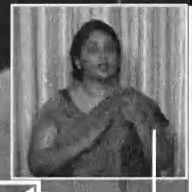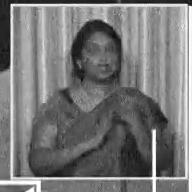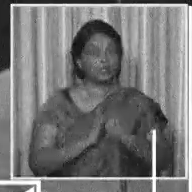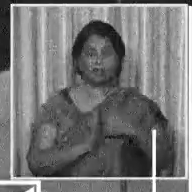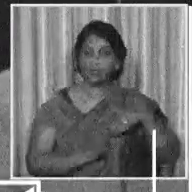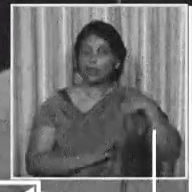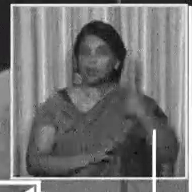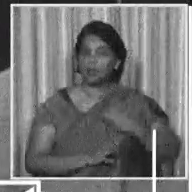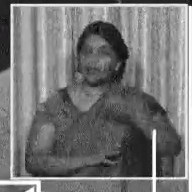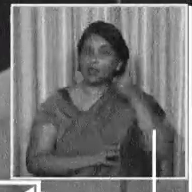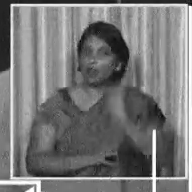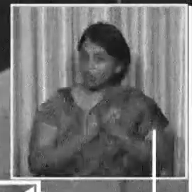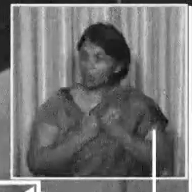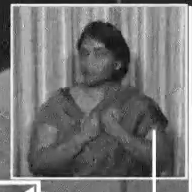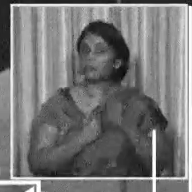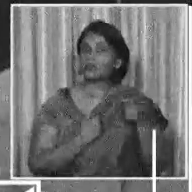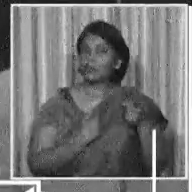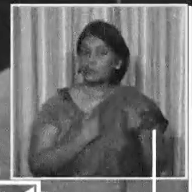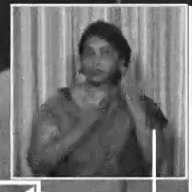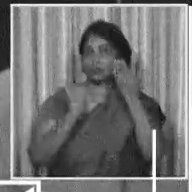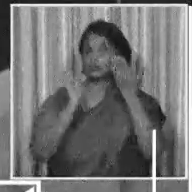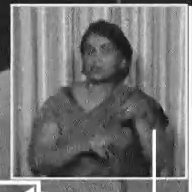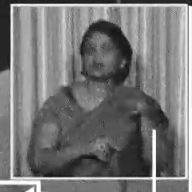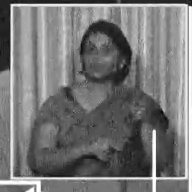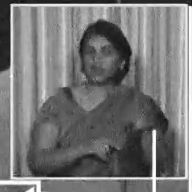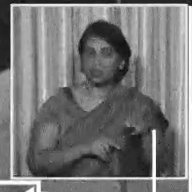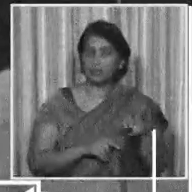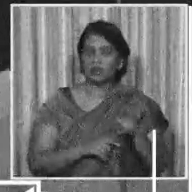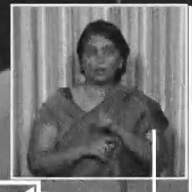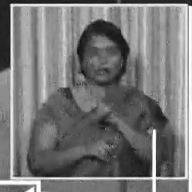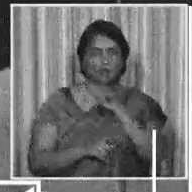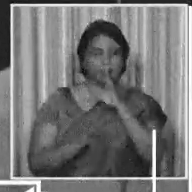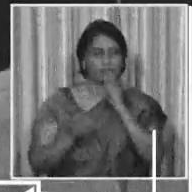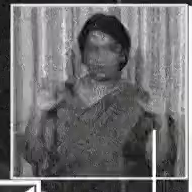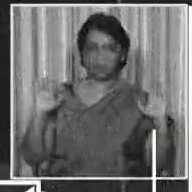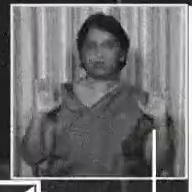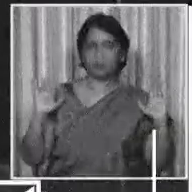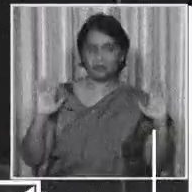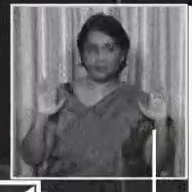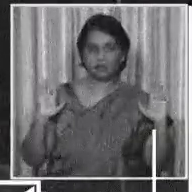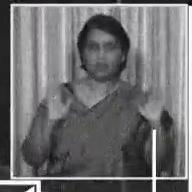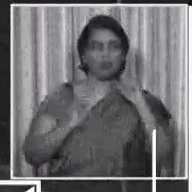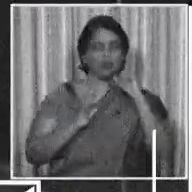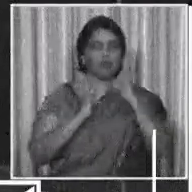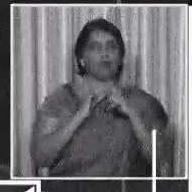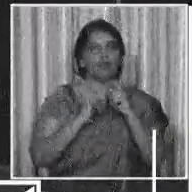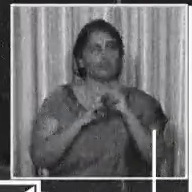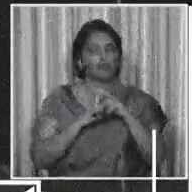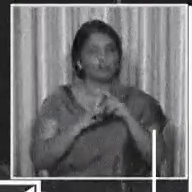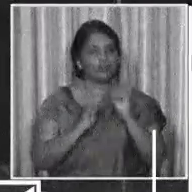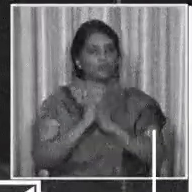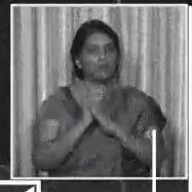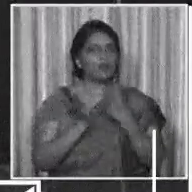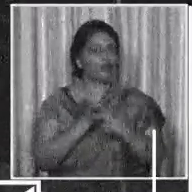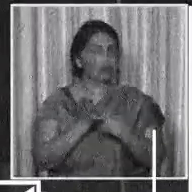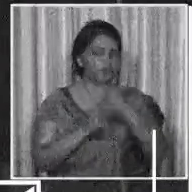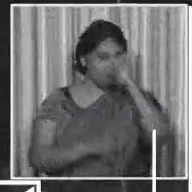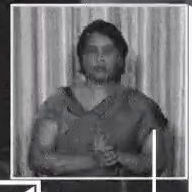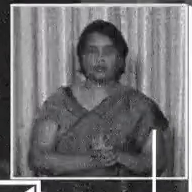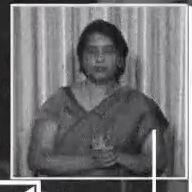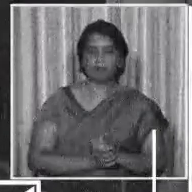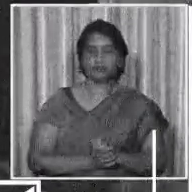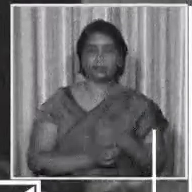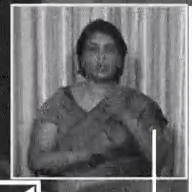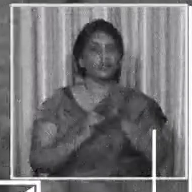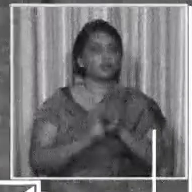නීතිපති වරයාගේ අනුමැතිය නැමැති සලුව ඉස්සරහට දාගෙන තමයි හෙළුව වහගන්නේ වගේ අවස්ථාවලදී දැන් කෝප් කමිටුවේ සභාපතිකමට රෝහිත අබේගුණවර්ධන මැතිතුමා දැම්මා